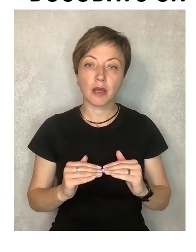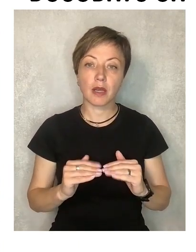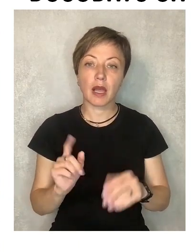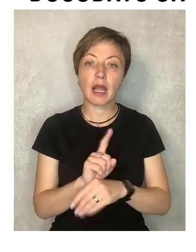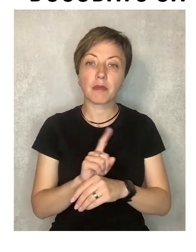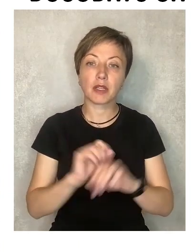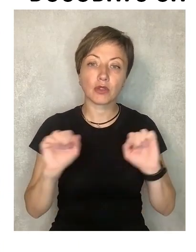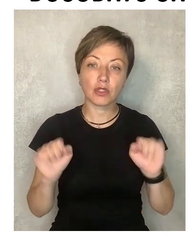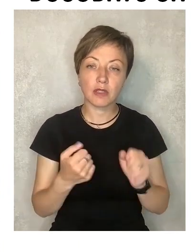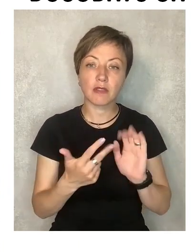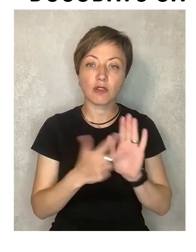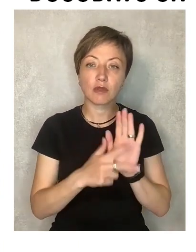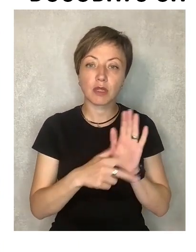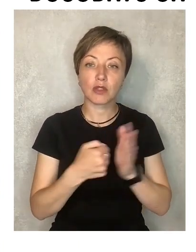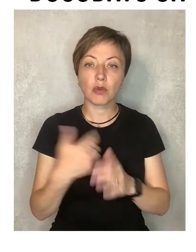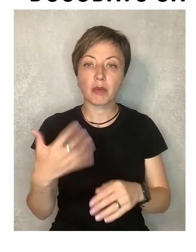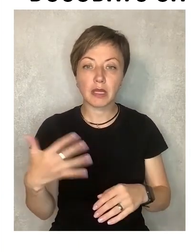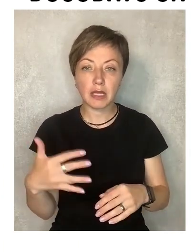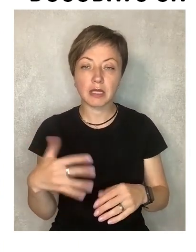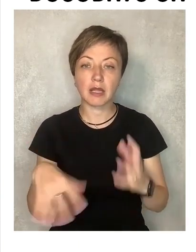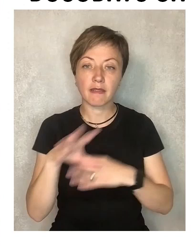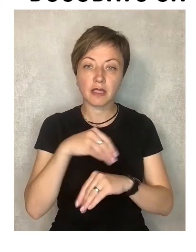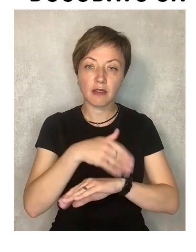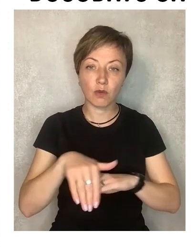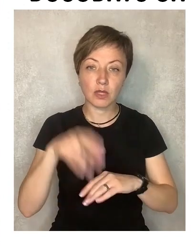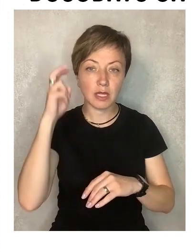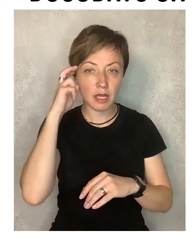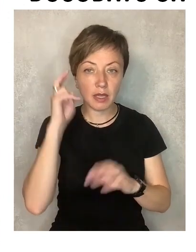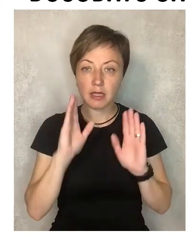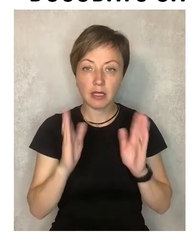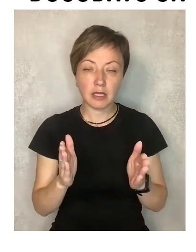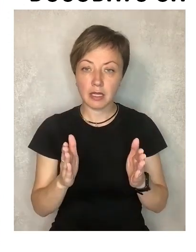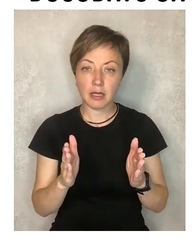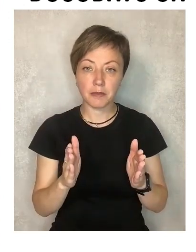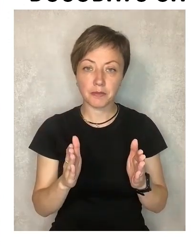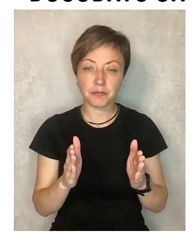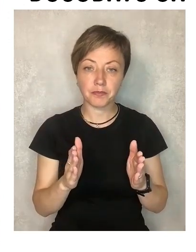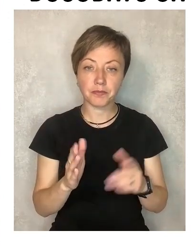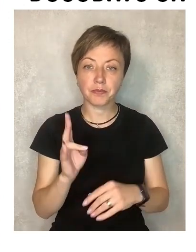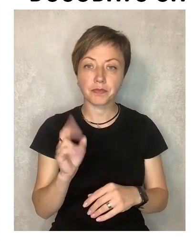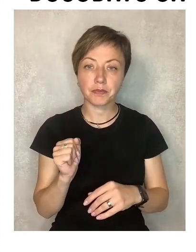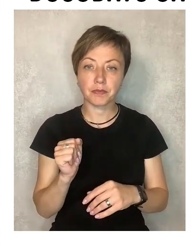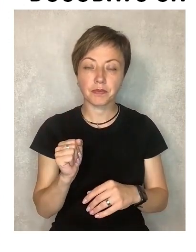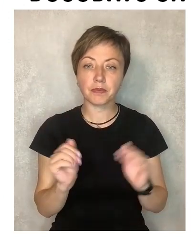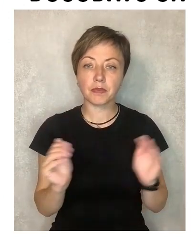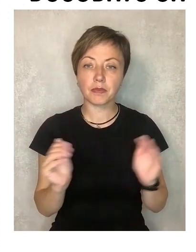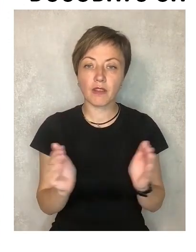з 80 до 50 на всіх вулицях Києва, не тільки там на вузьких там,